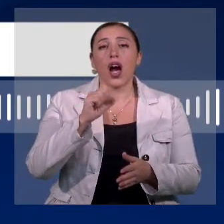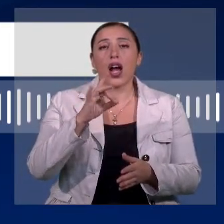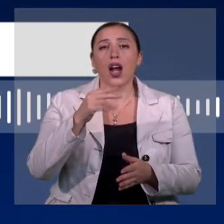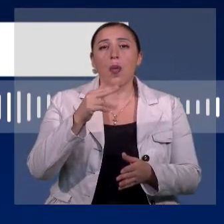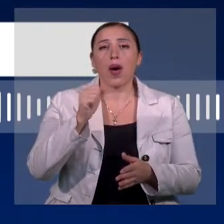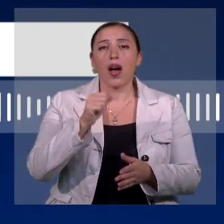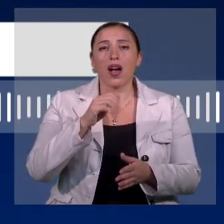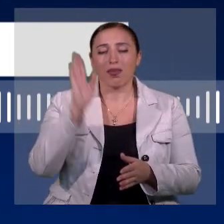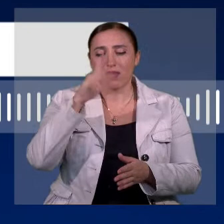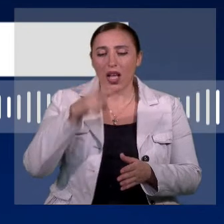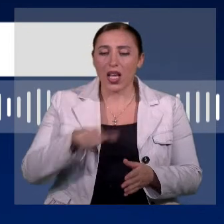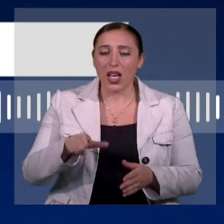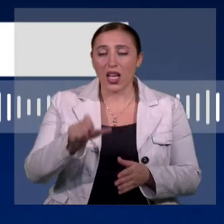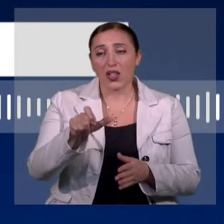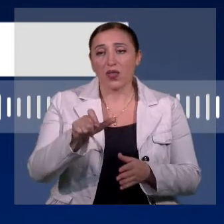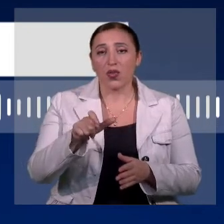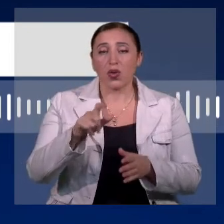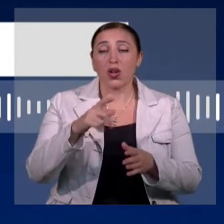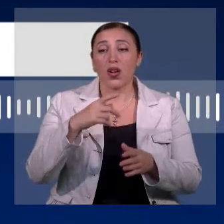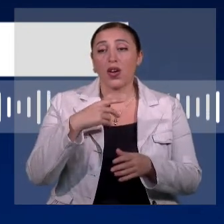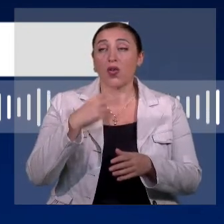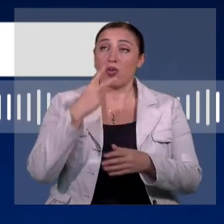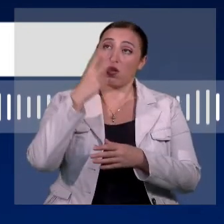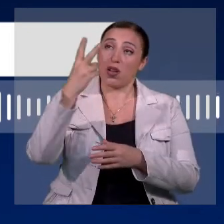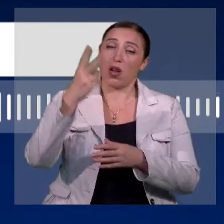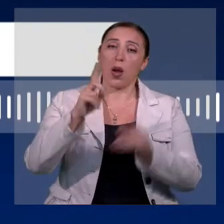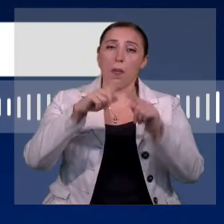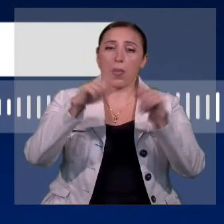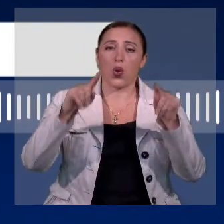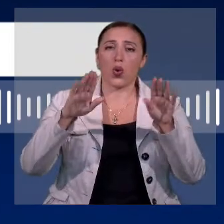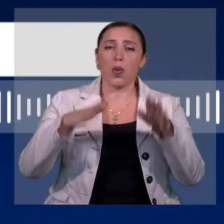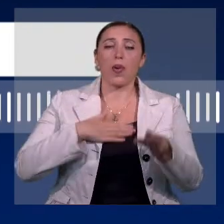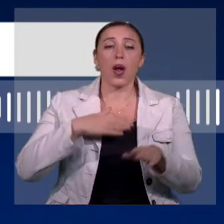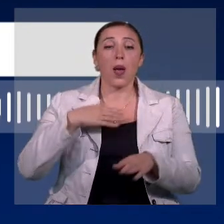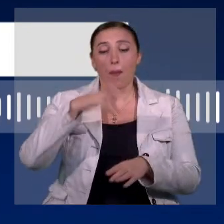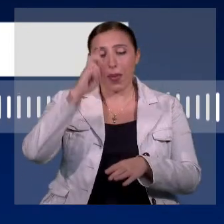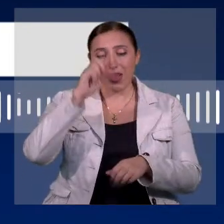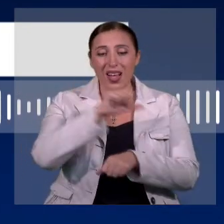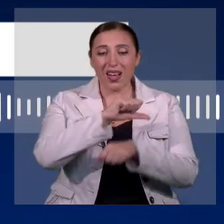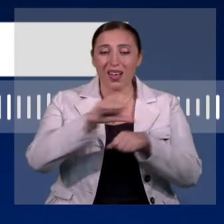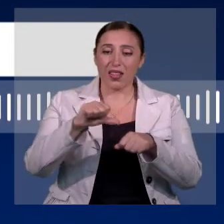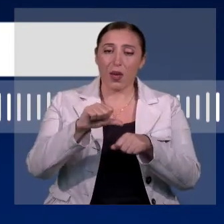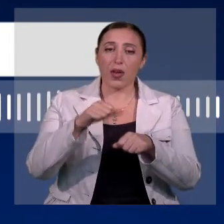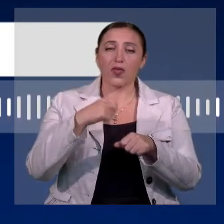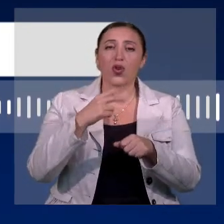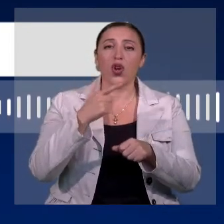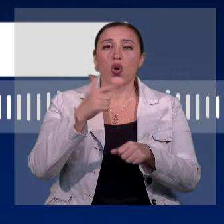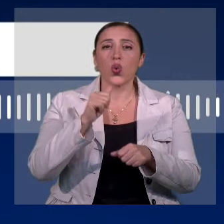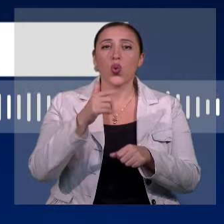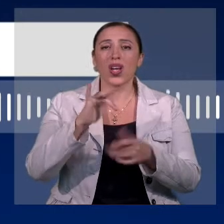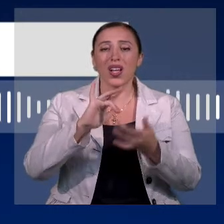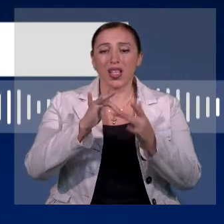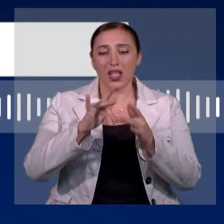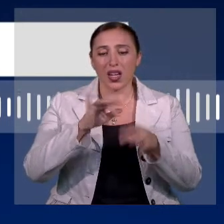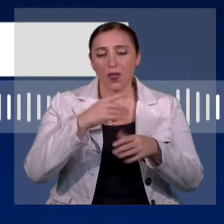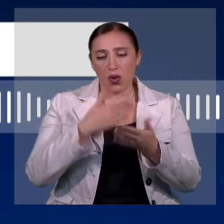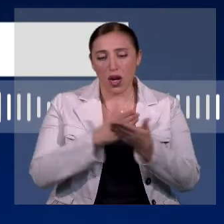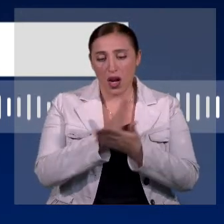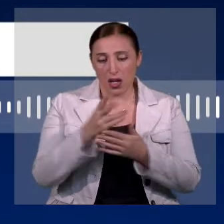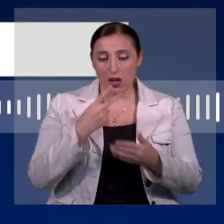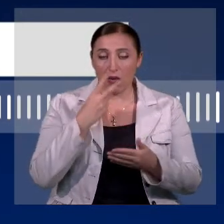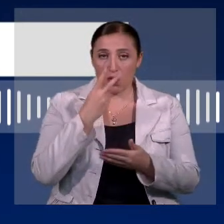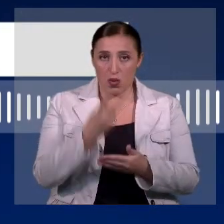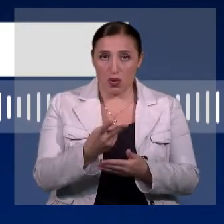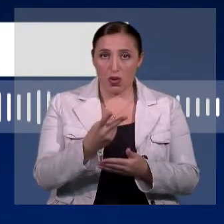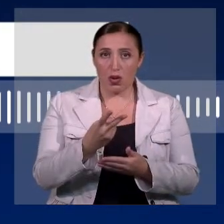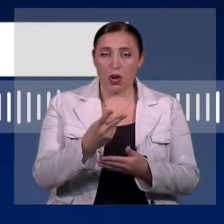կիրճով Բարսելոնալից այդ բլուրներից մեկի վրա են, մոտ պետական սահմանից ամենայն դեպս որ Google-ով նայում ես, որտեղ որ ցույց է տալիս մեր